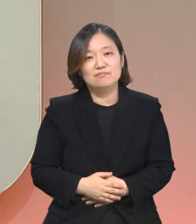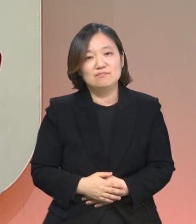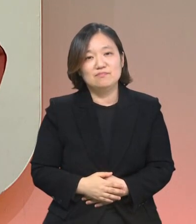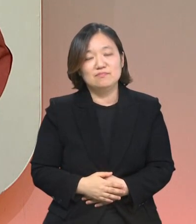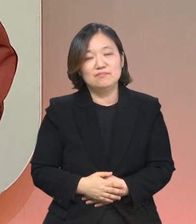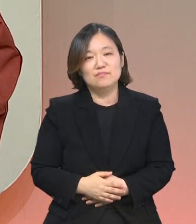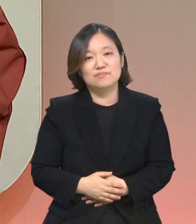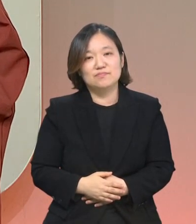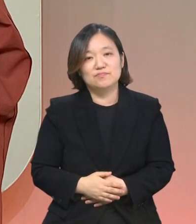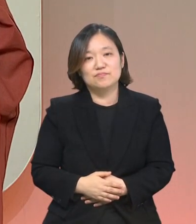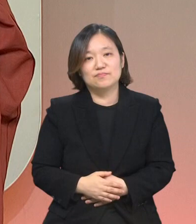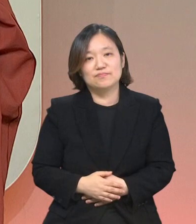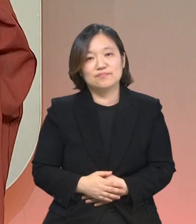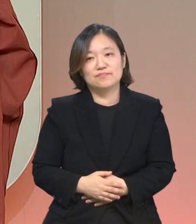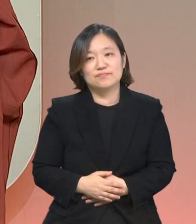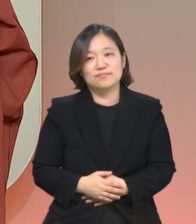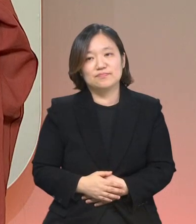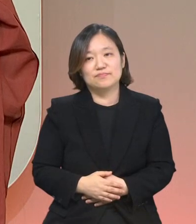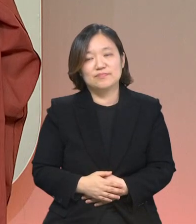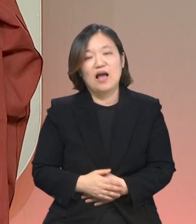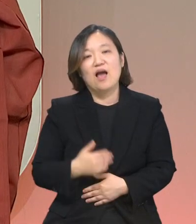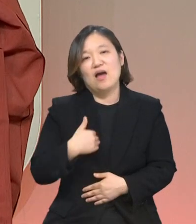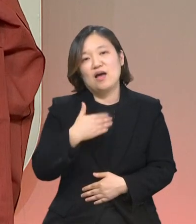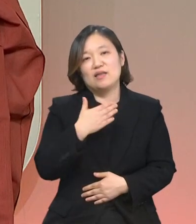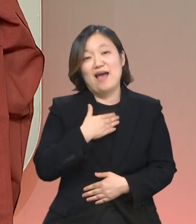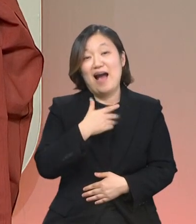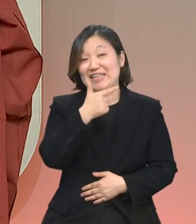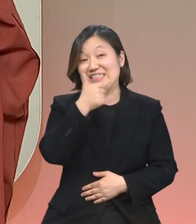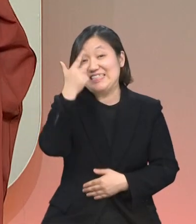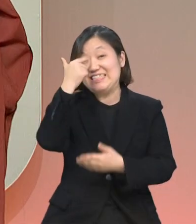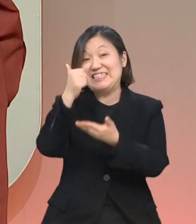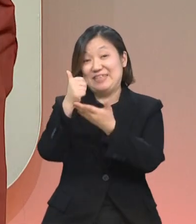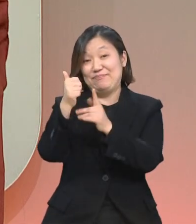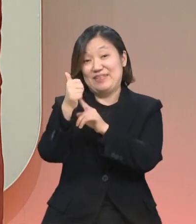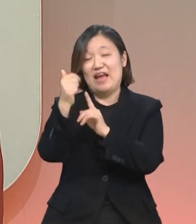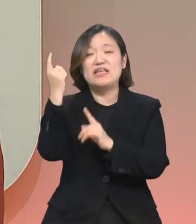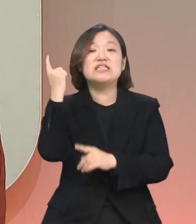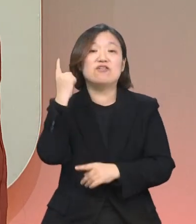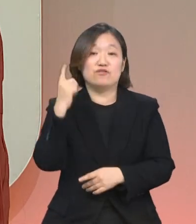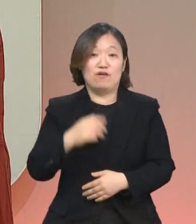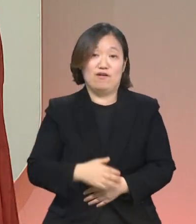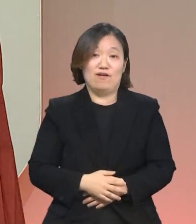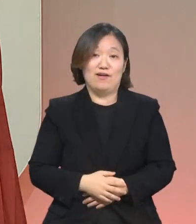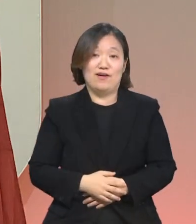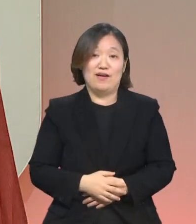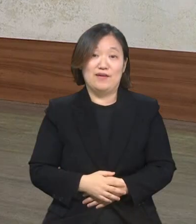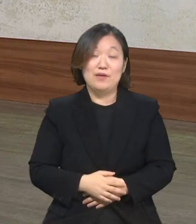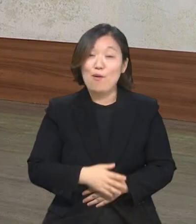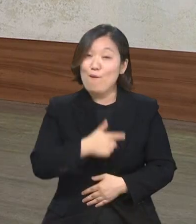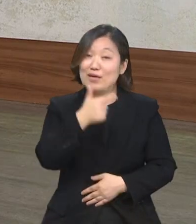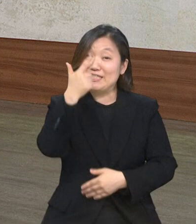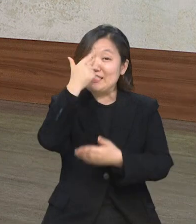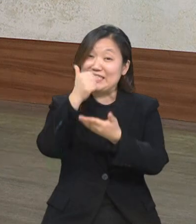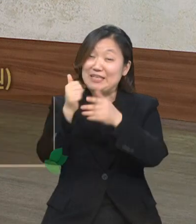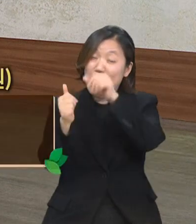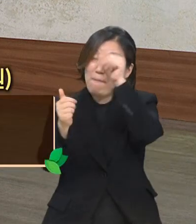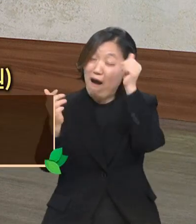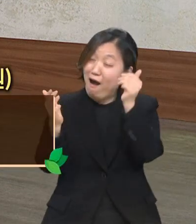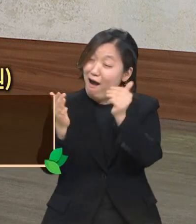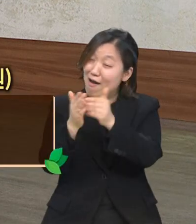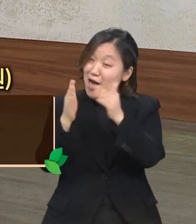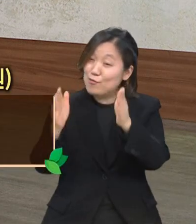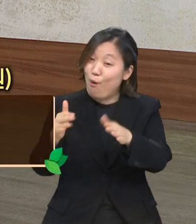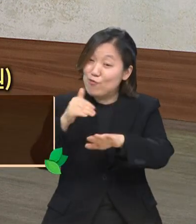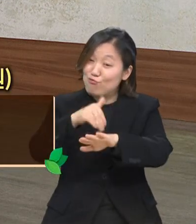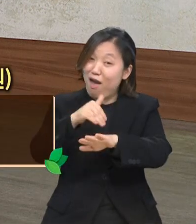그런가요 제가 어른슨도 있게들은 얘긴데 어른 스님들이 이제 평생 동안 출가 수행자로